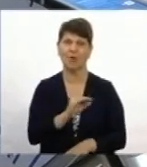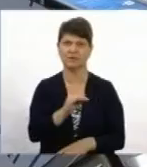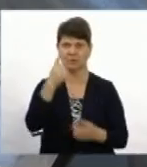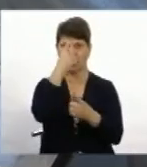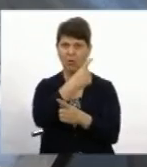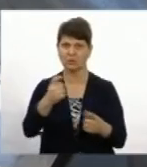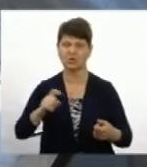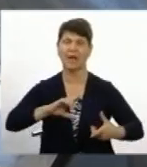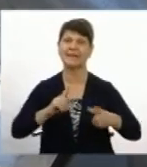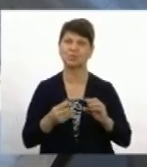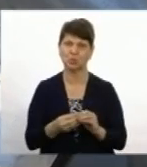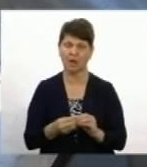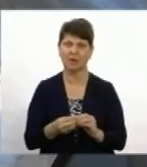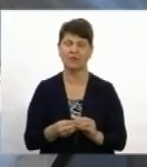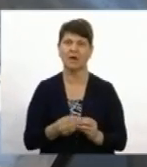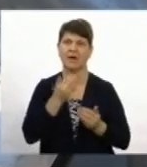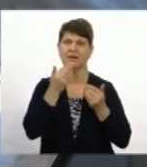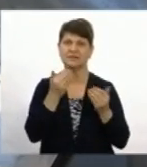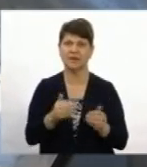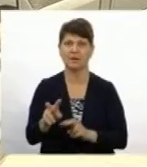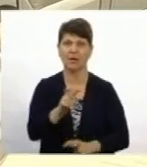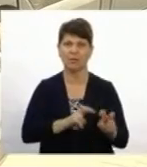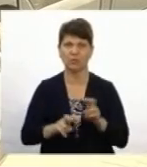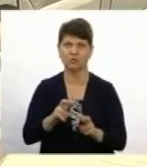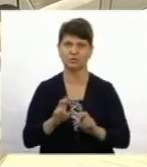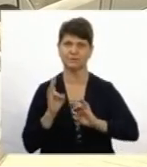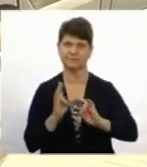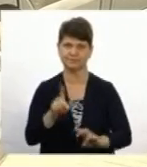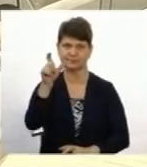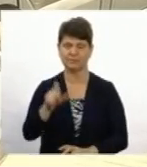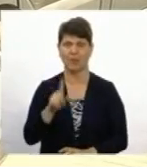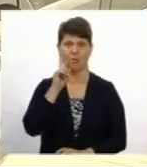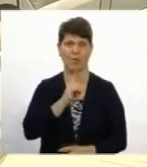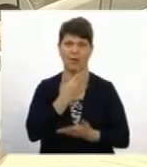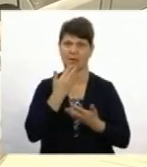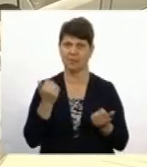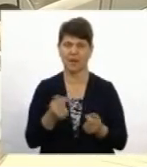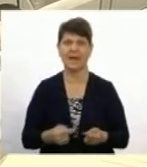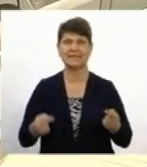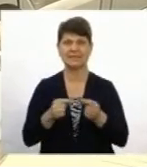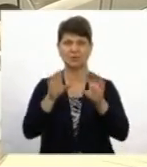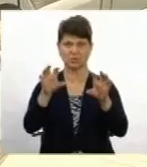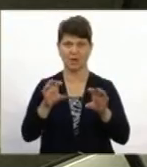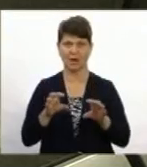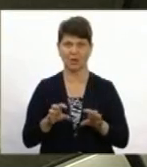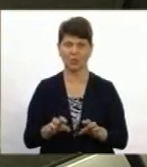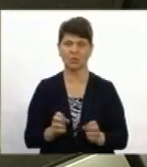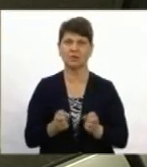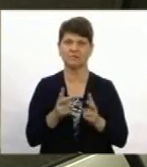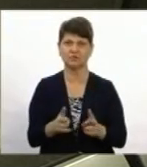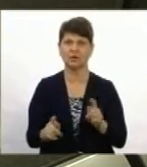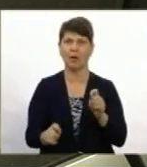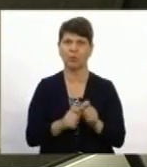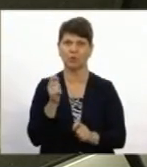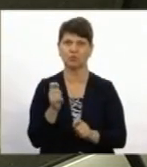оголошення результатів. Втім, звернення на пошук зловмисників поки не надходило. Згідно закону, за вчинене порушення